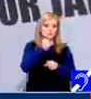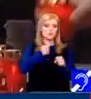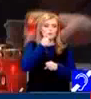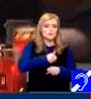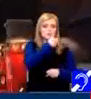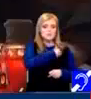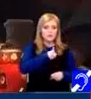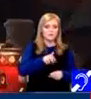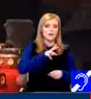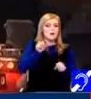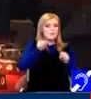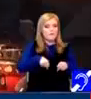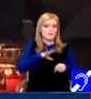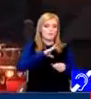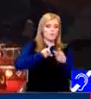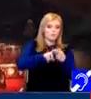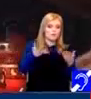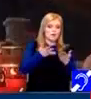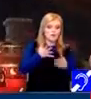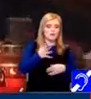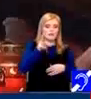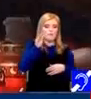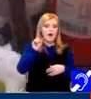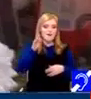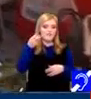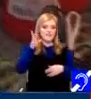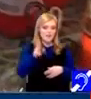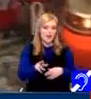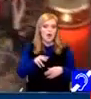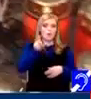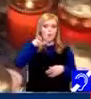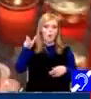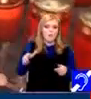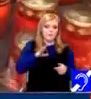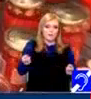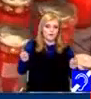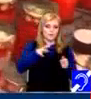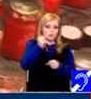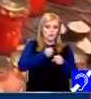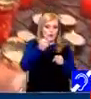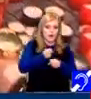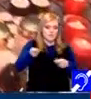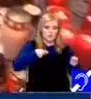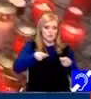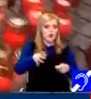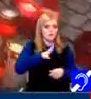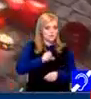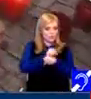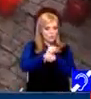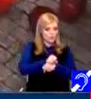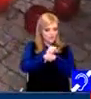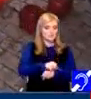la o anchetă privind posibilele legături ale mafiei calabreze cu oameni apropiați guvernului slovac. Au avut loc proteste masive